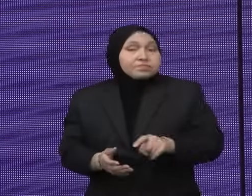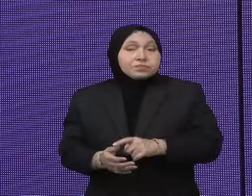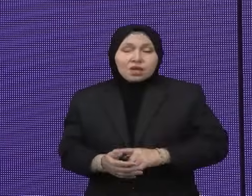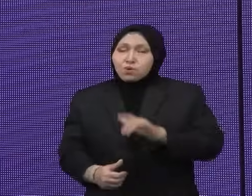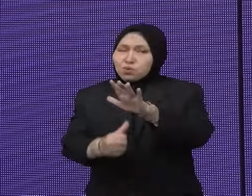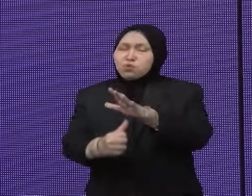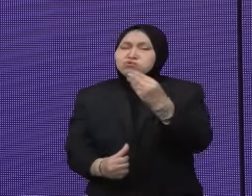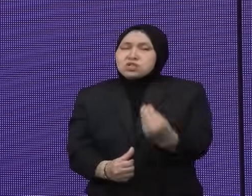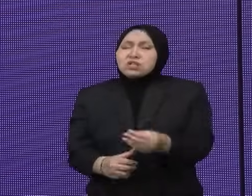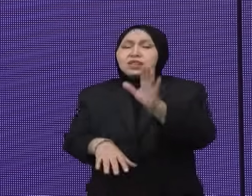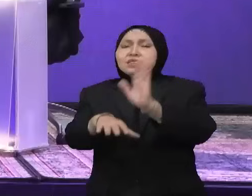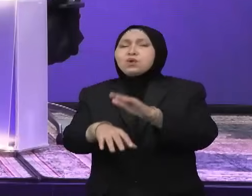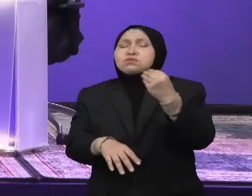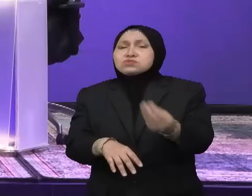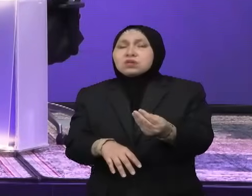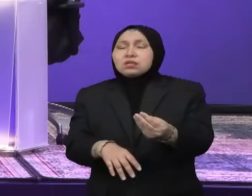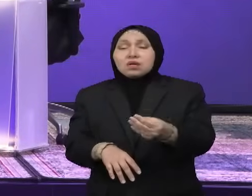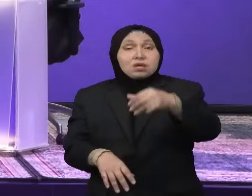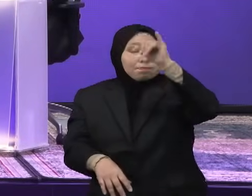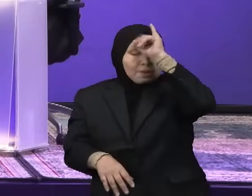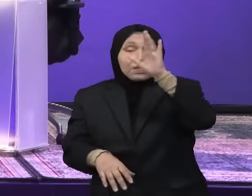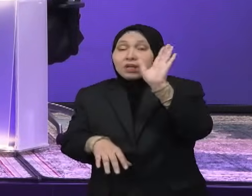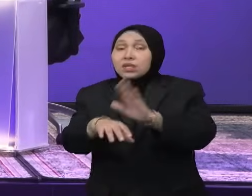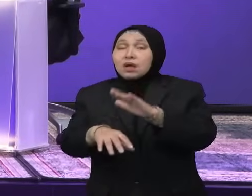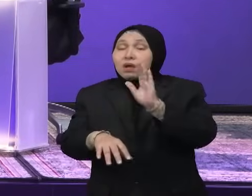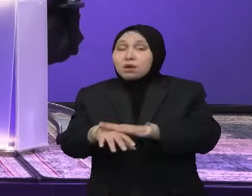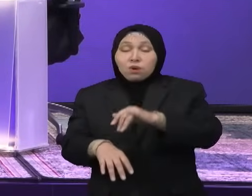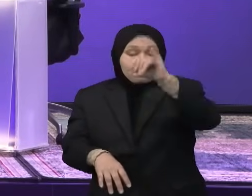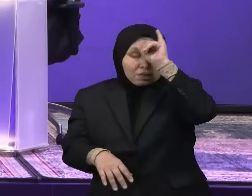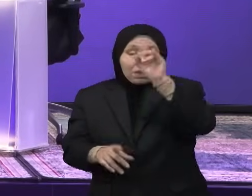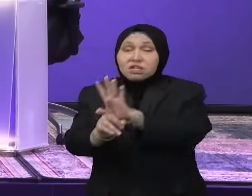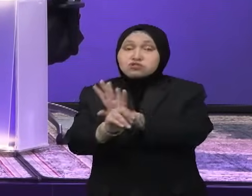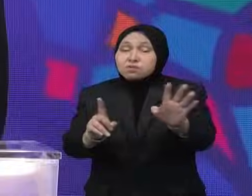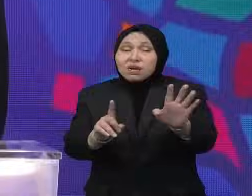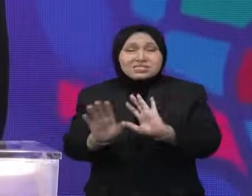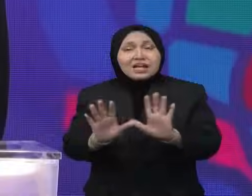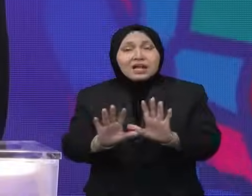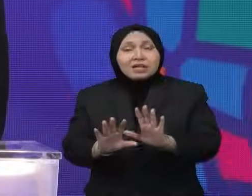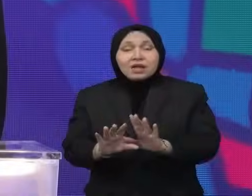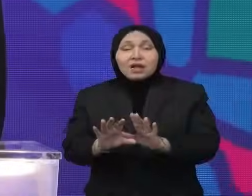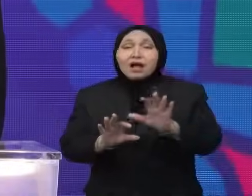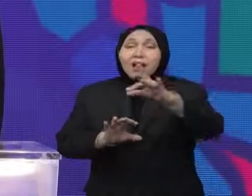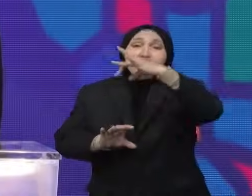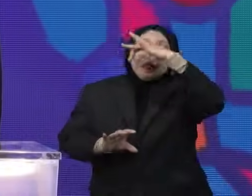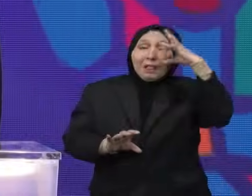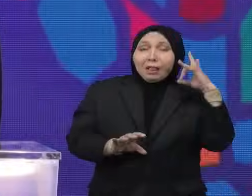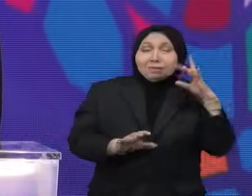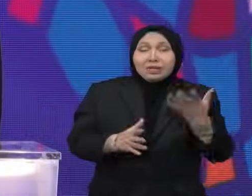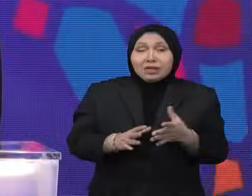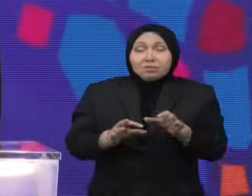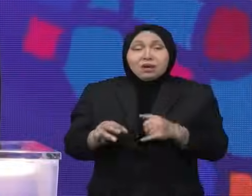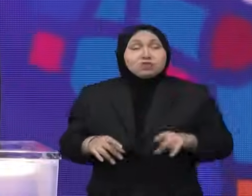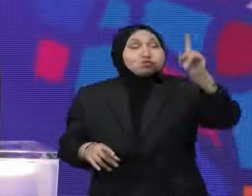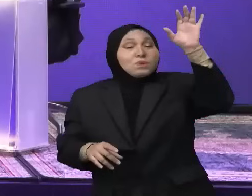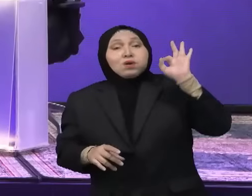kutuk sikit je, kena tegur sikit je, ya imam kan, imam kalau kena tegur oleh ahli jemaah dia, jangan pula dia koyak pula kan, bila orang cakap